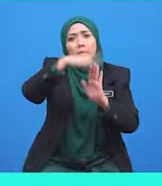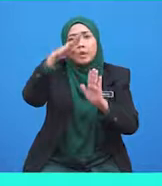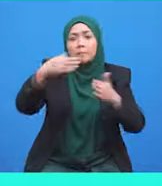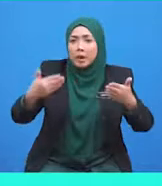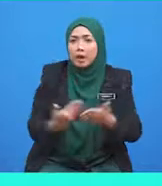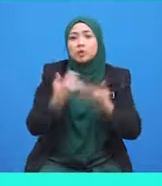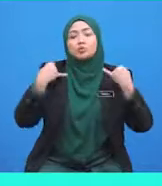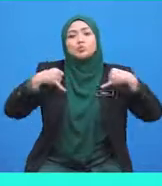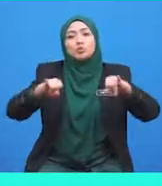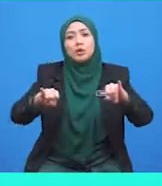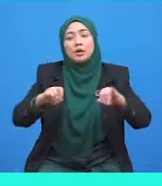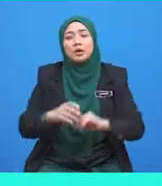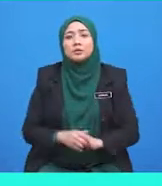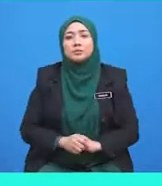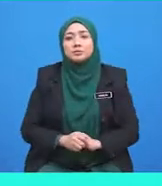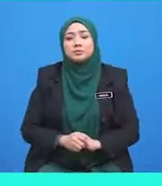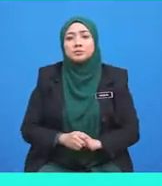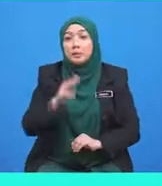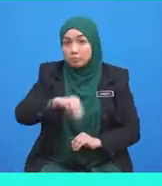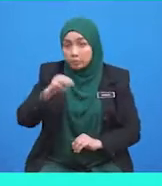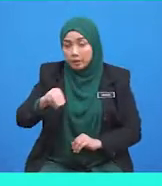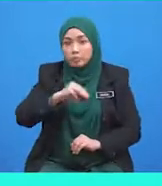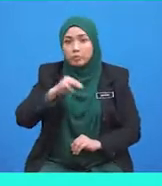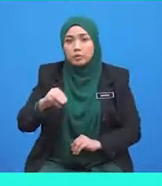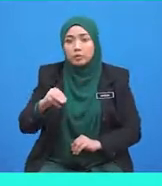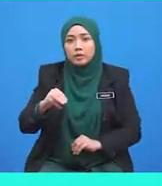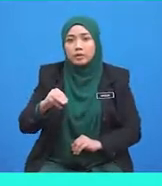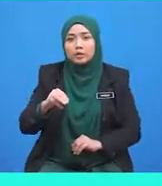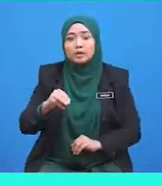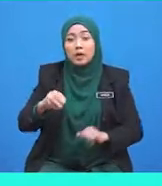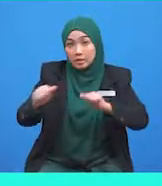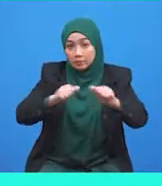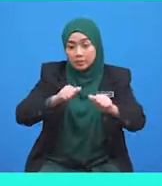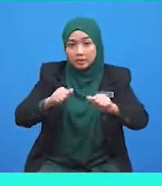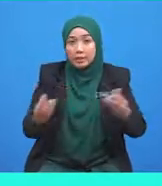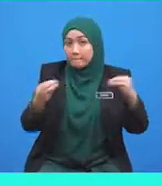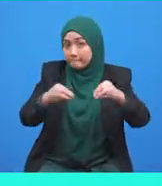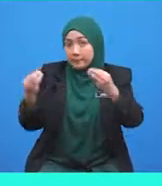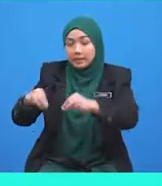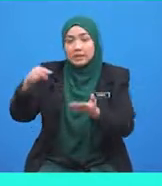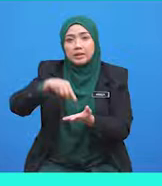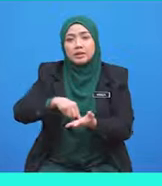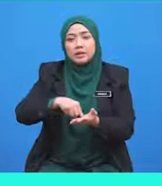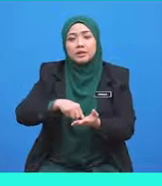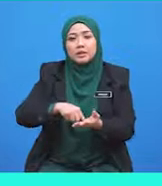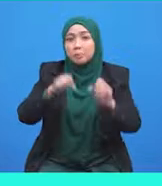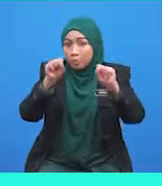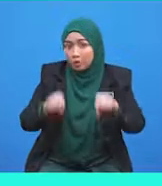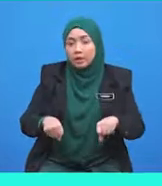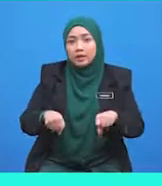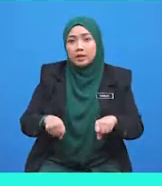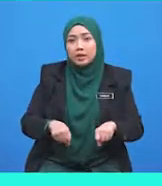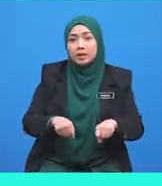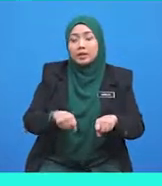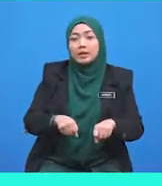dagangkan. Untuk pengetahuan murid-murid, melalui aktiviti pertanian ini sebenarnya membolehkan mereka